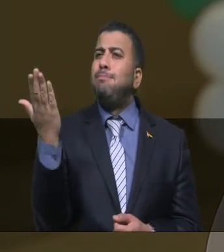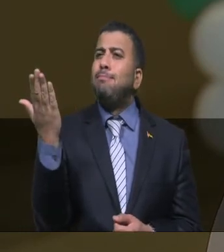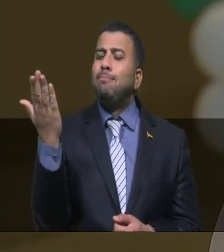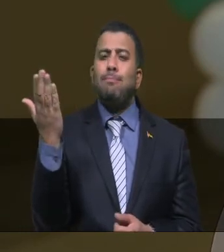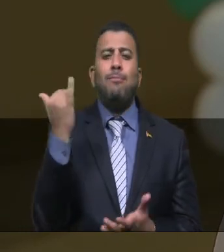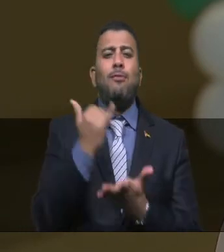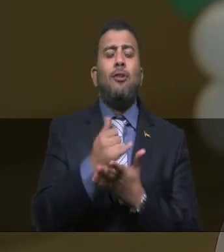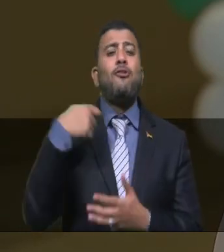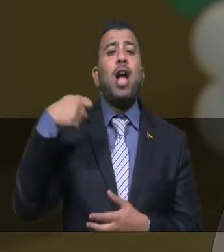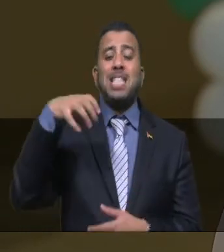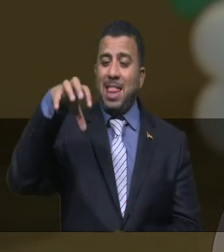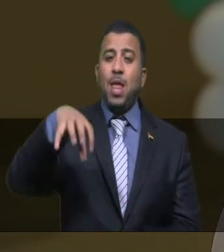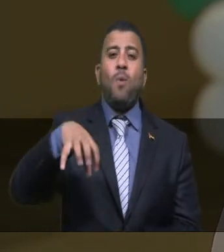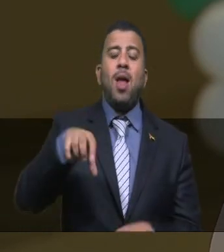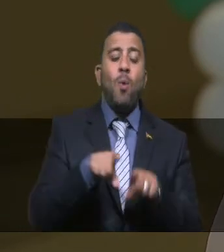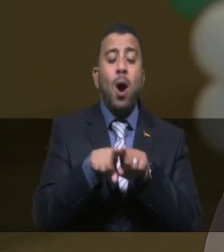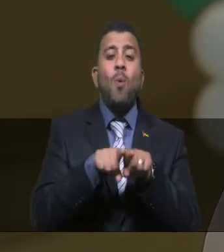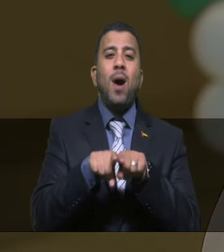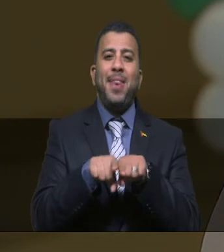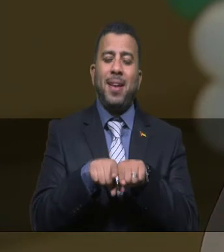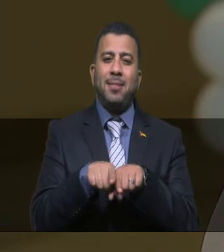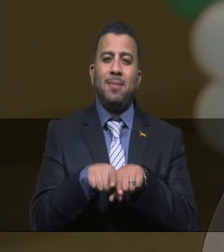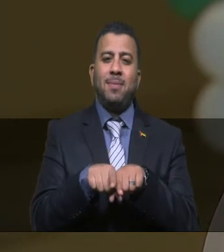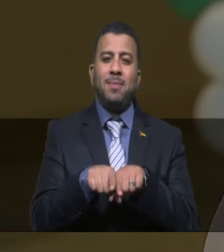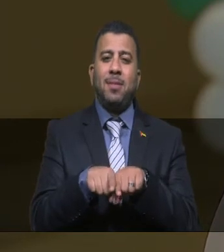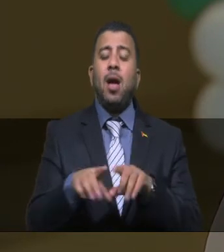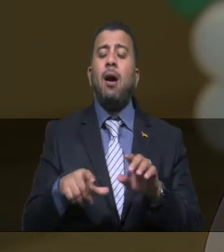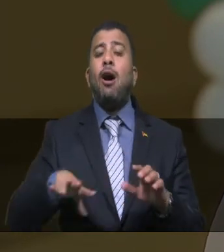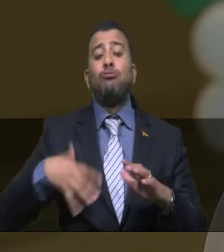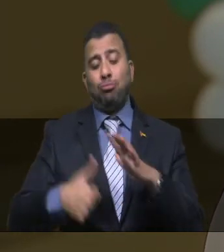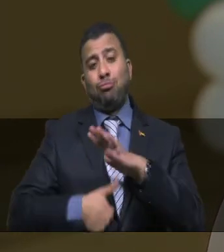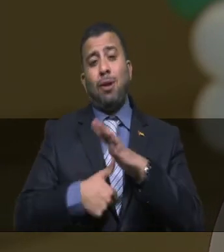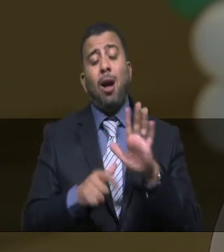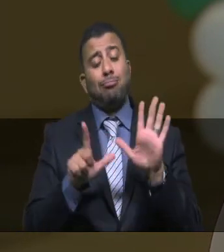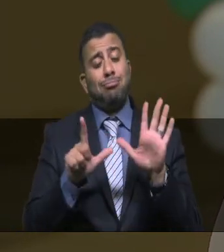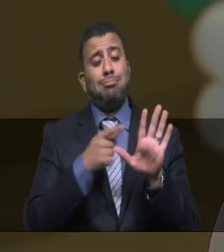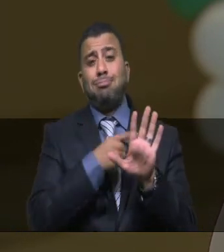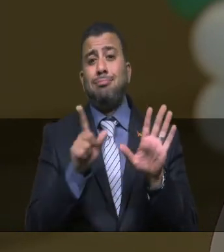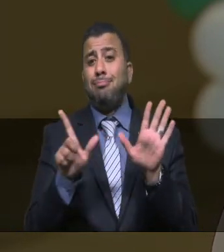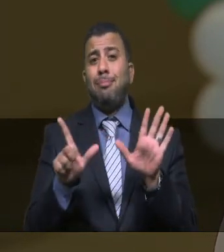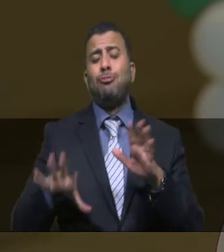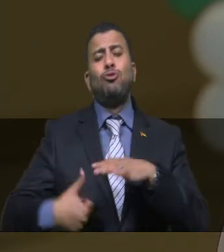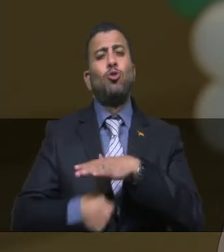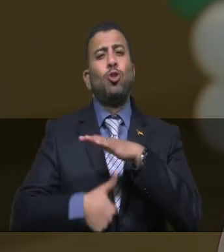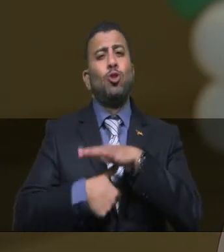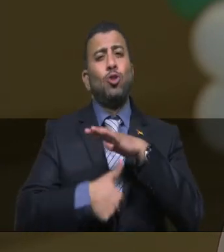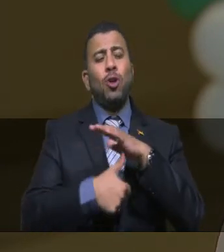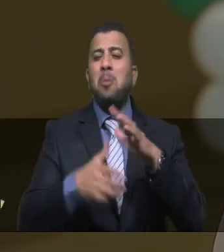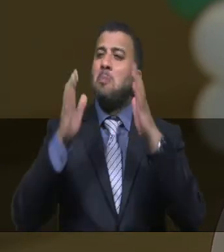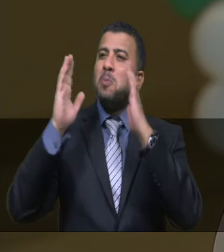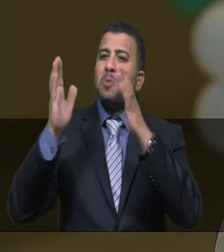سيدي رئيس الدولة وإخوانه حكام الإمارات بأسمى آيات التهاني